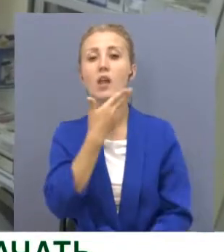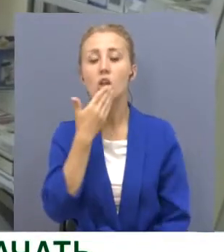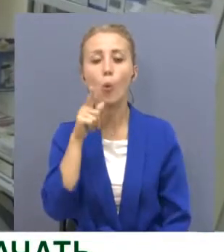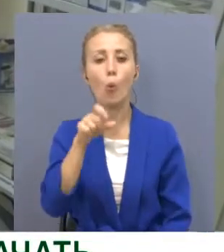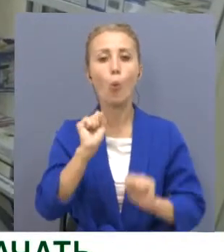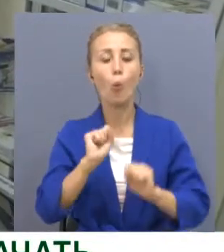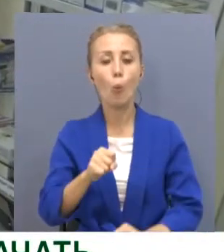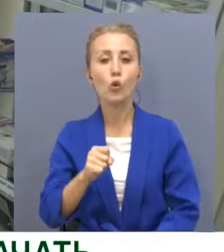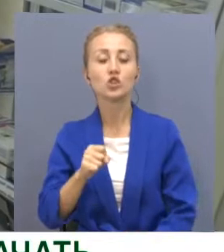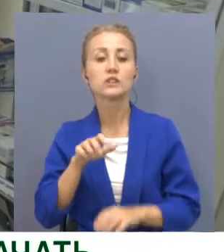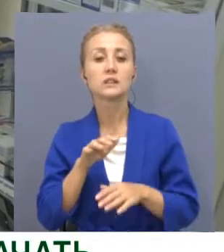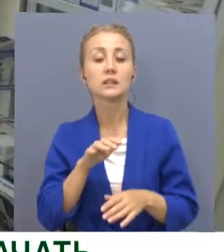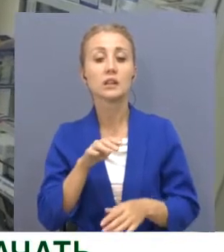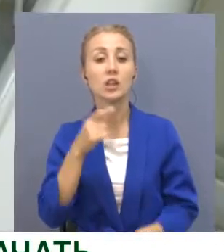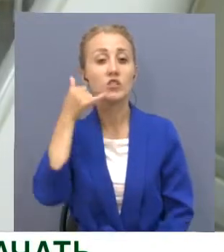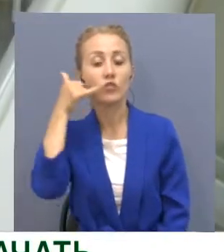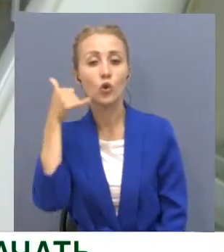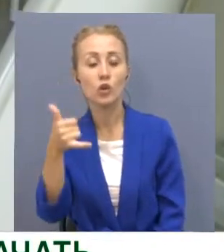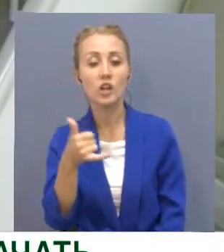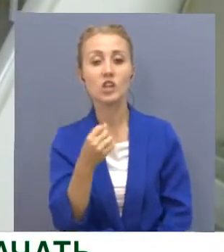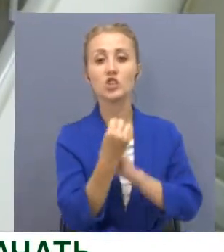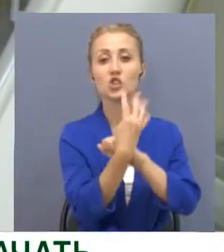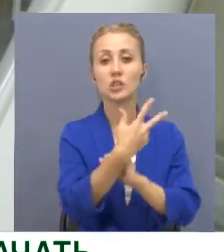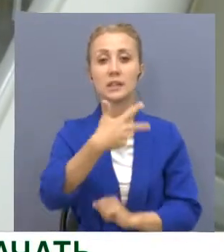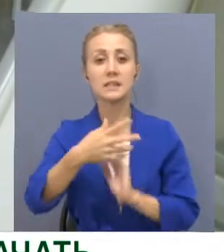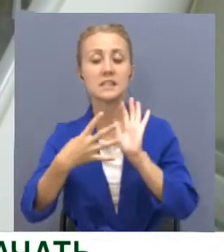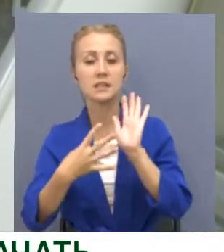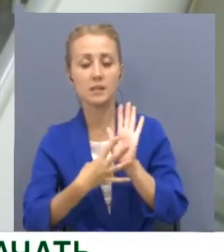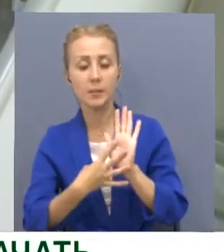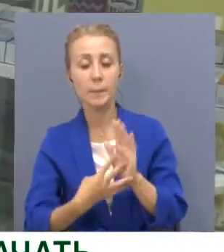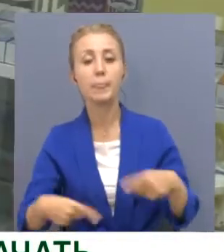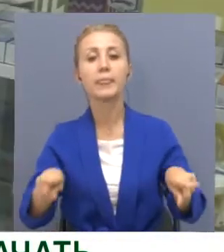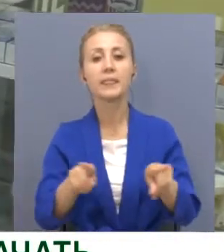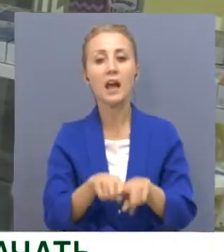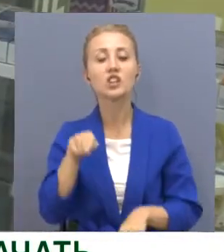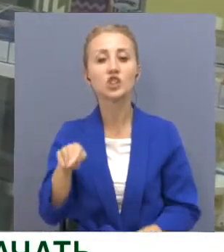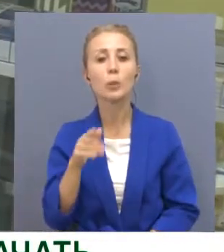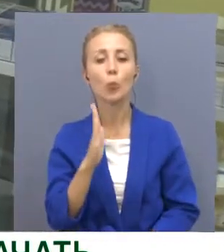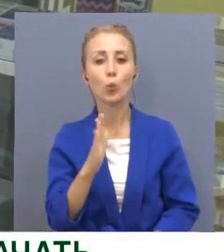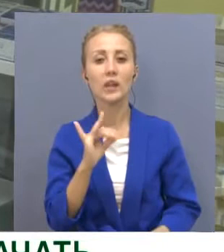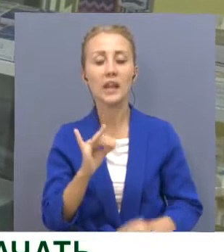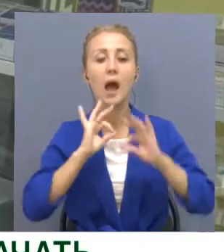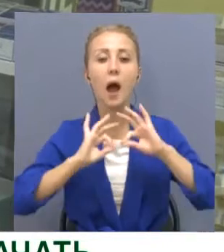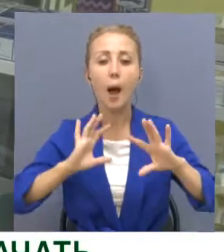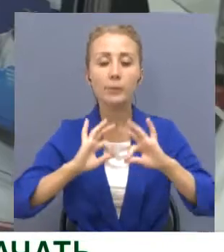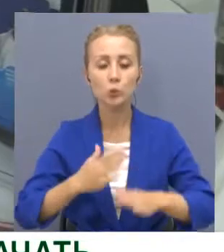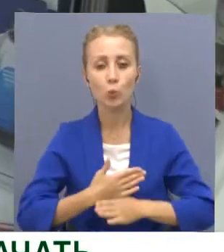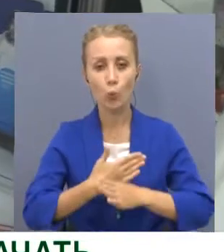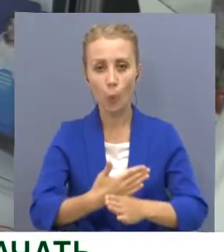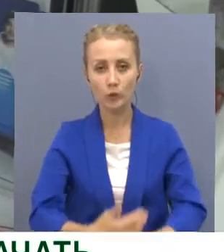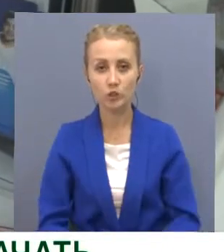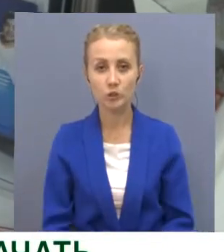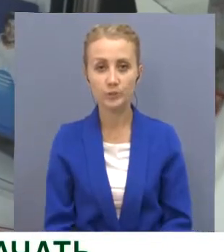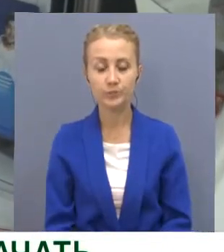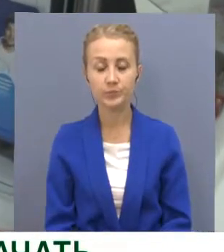СК «Фармация» по номеру 1439. Также здесь окажут и консультативную помощь. Альмира Сатыбаева, Василий